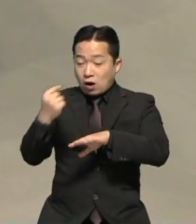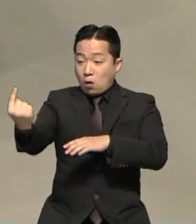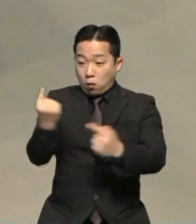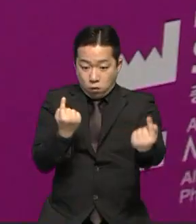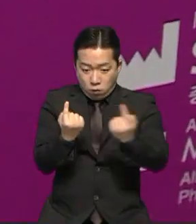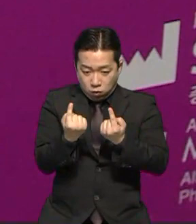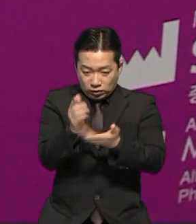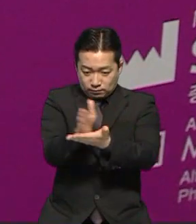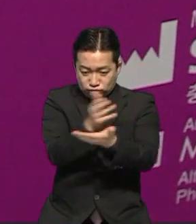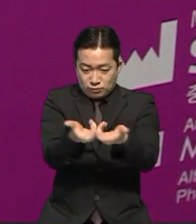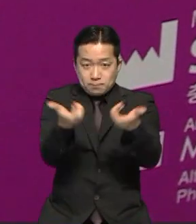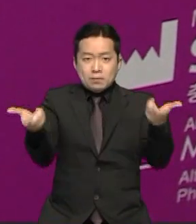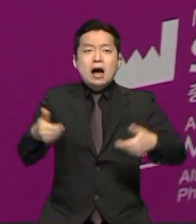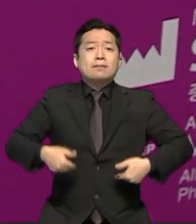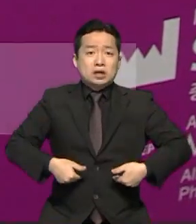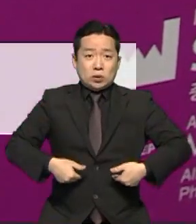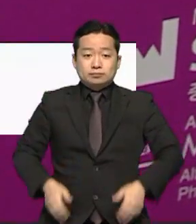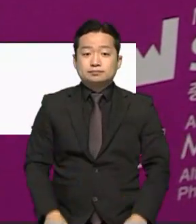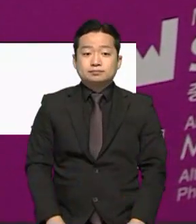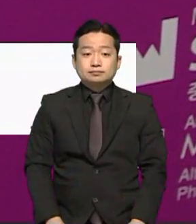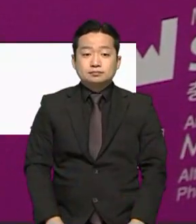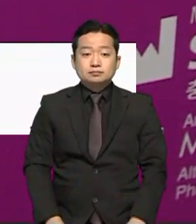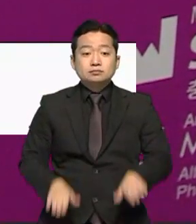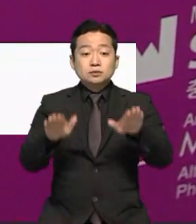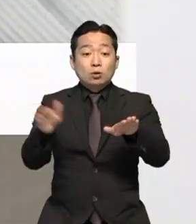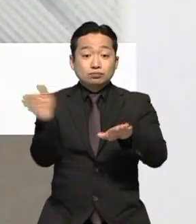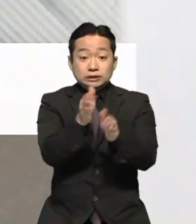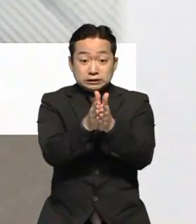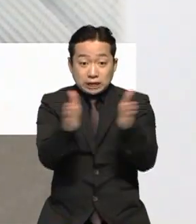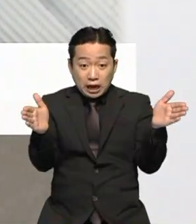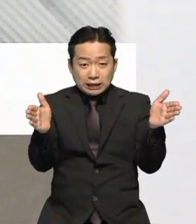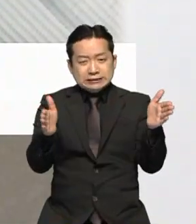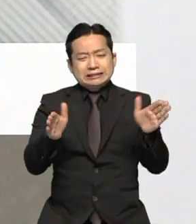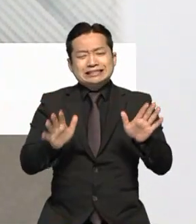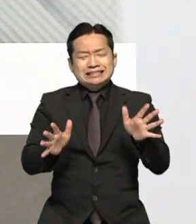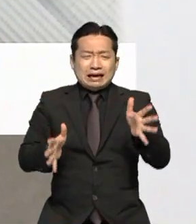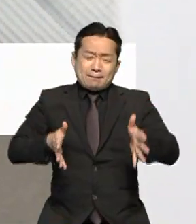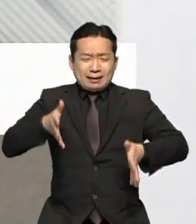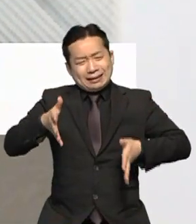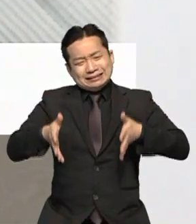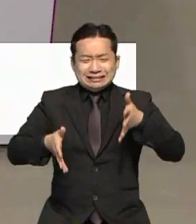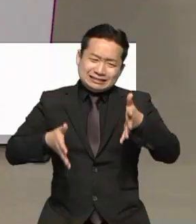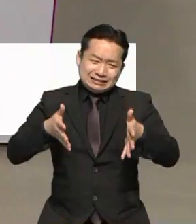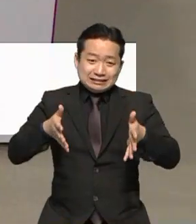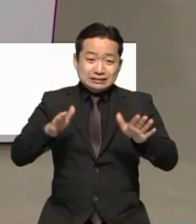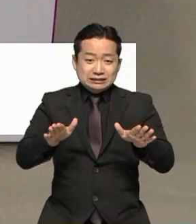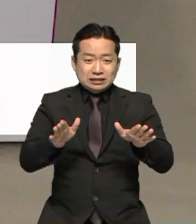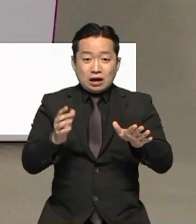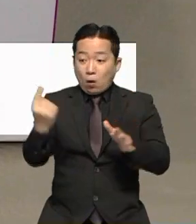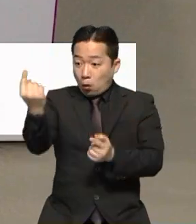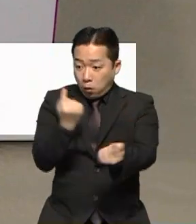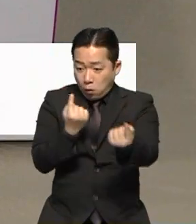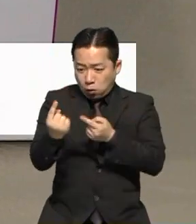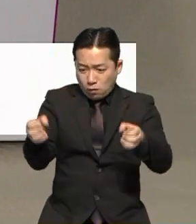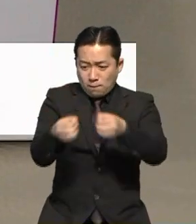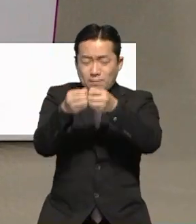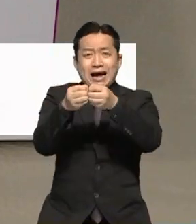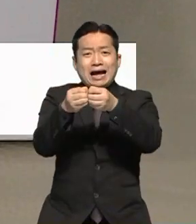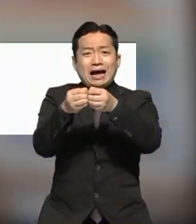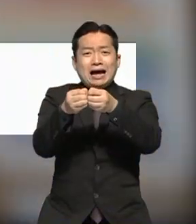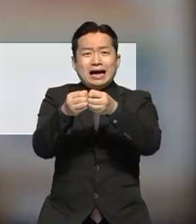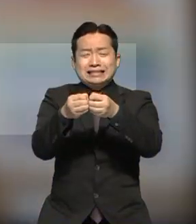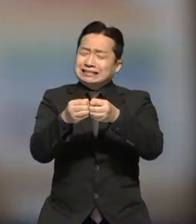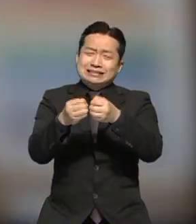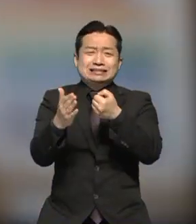가장 시급합니다. 오늘부터 시작이라 아직 좀 되게 어설퍼가지고 그래서 동선이 일단 저희가 아직 짜여진 동선이